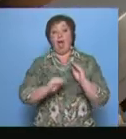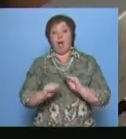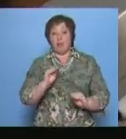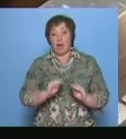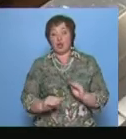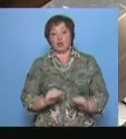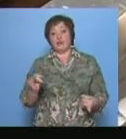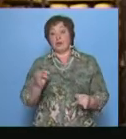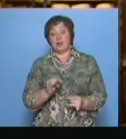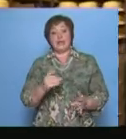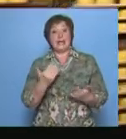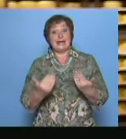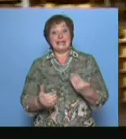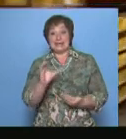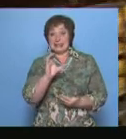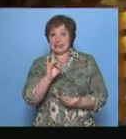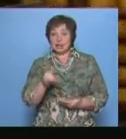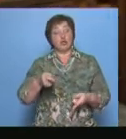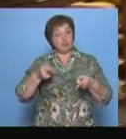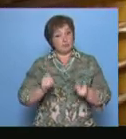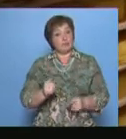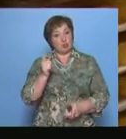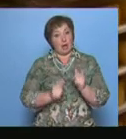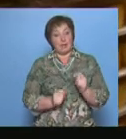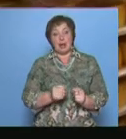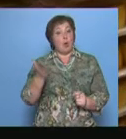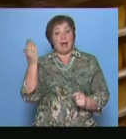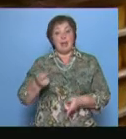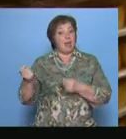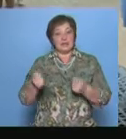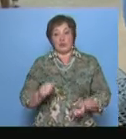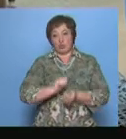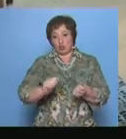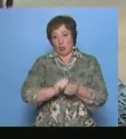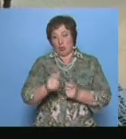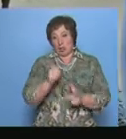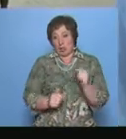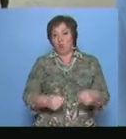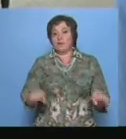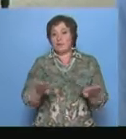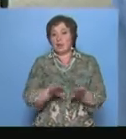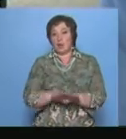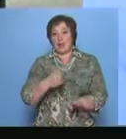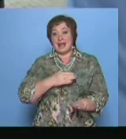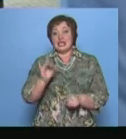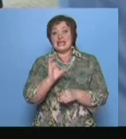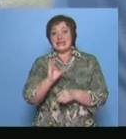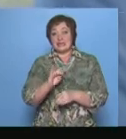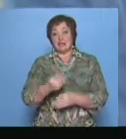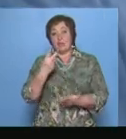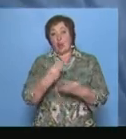соблюдение ГОСТов. Если сыр, так из натурального молока, а не как завозной, из сухого. Но именно такому наш сыр проигрывал по